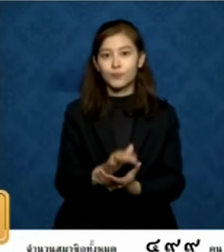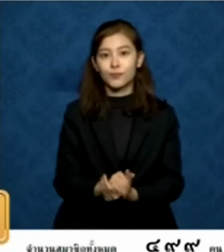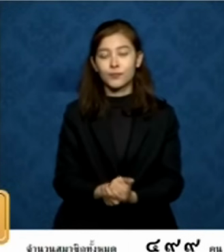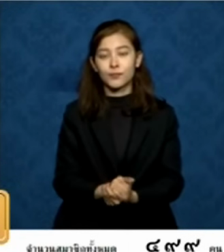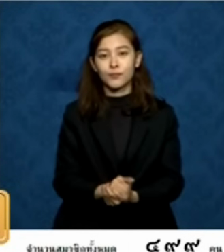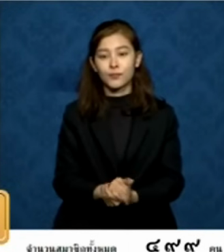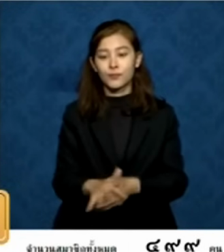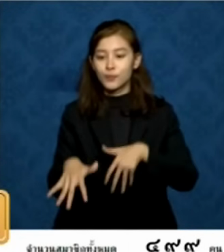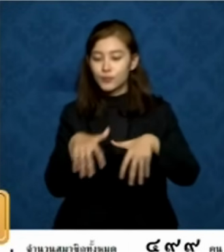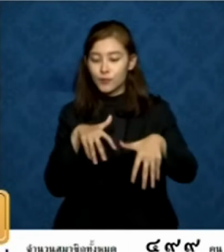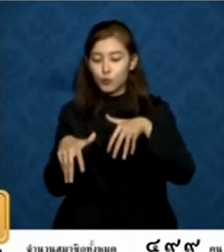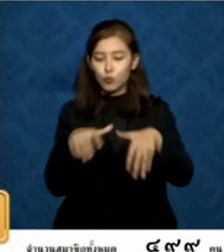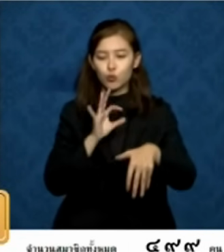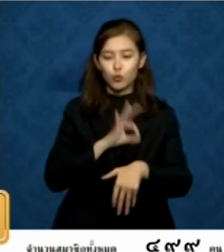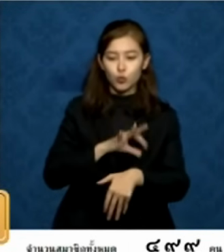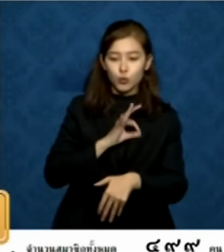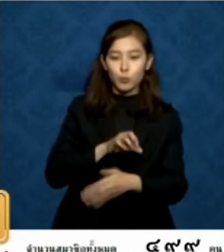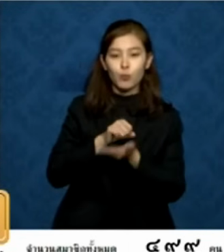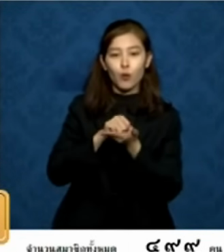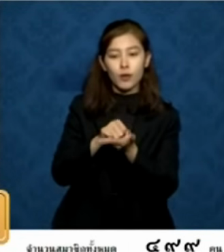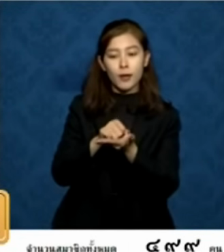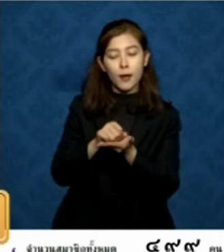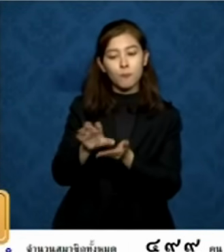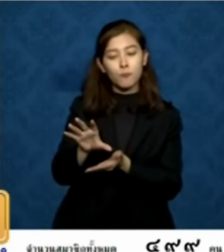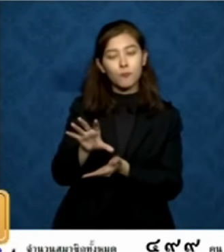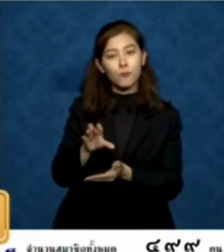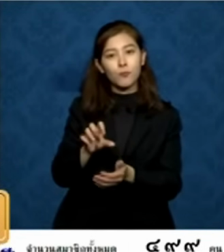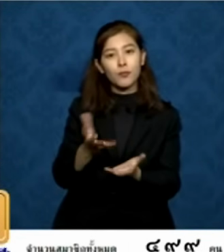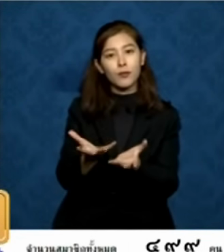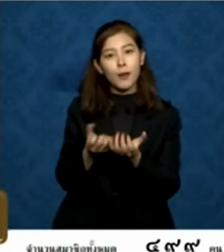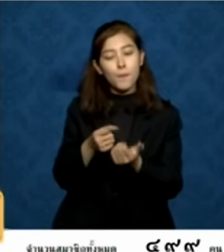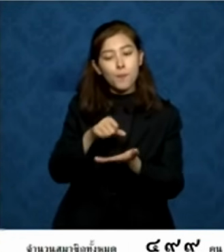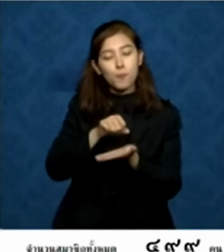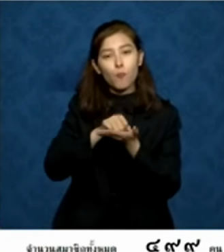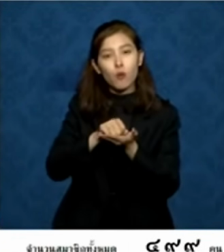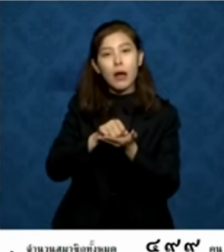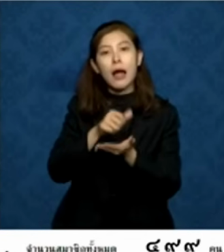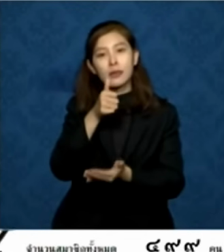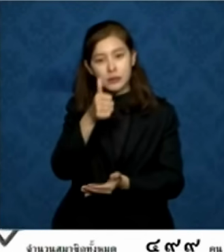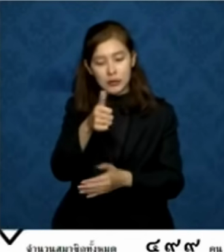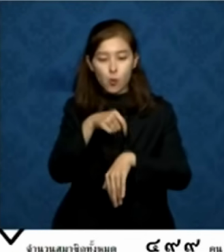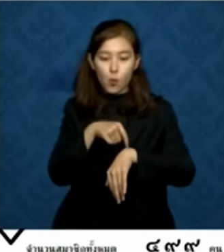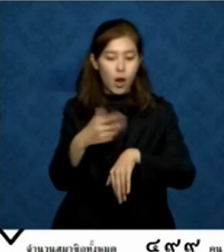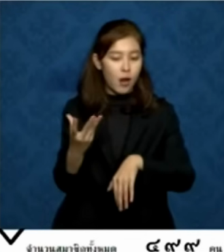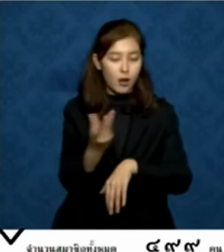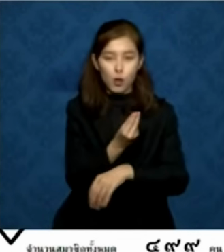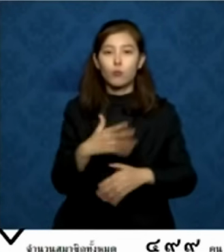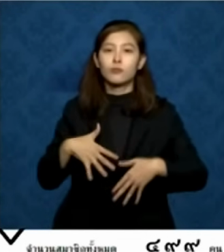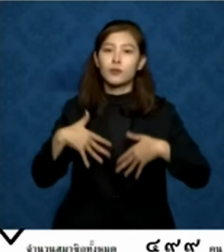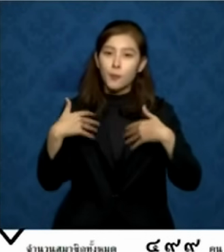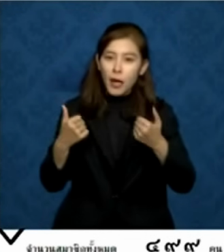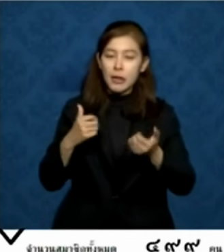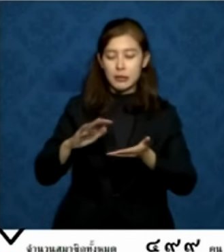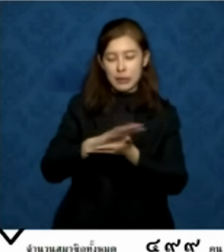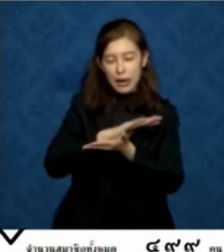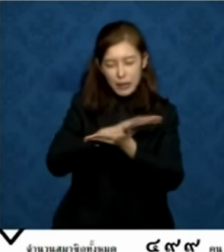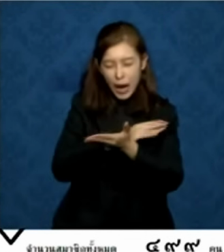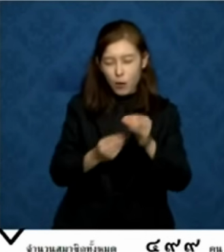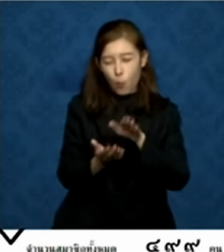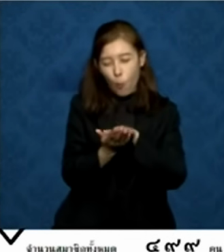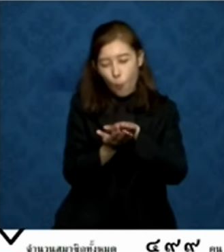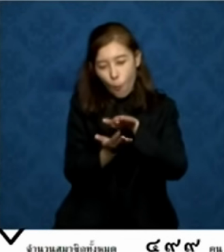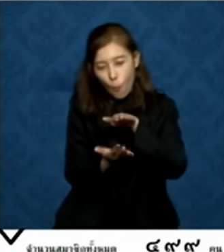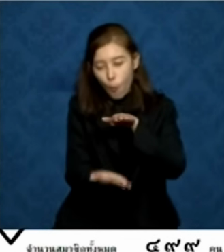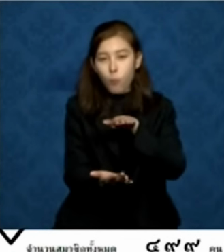ริการที่ดีรวดเร็วสะดวกมีประสิทธิภาพไม่จำเป็นต้องใช้เอกสารกระดาษอีกต่อ